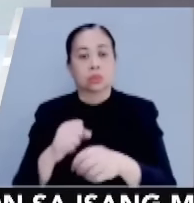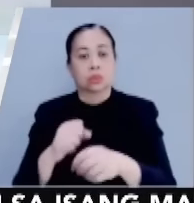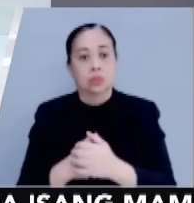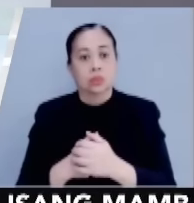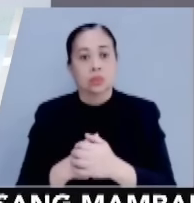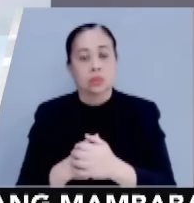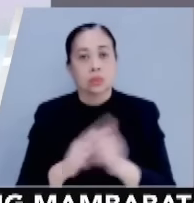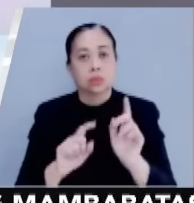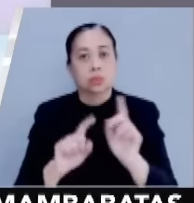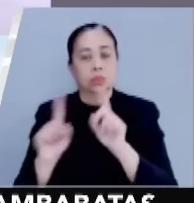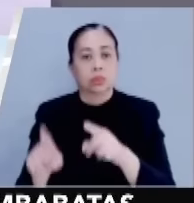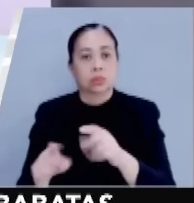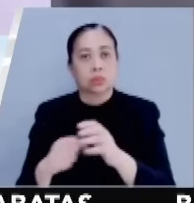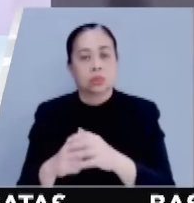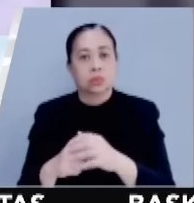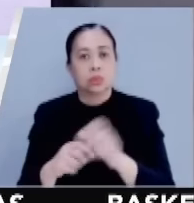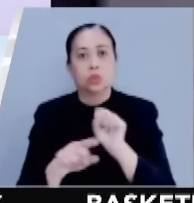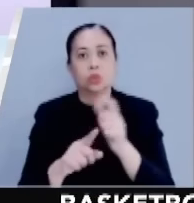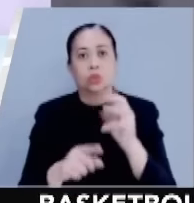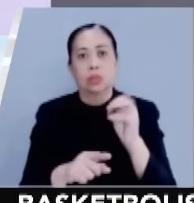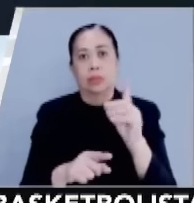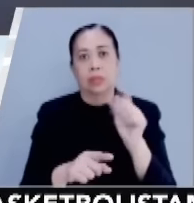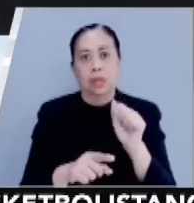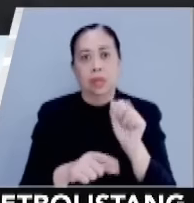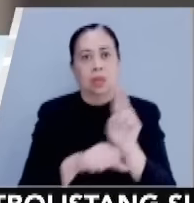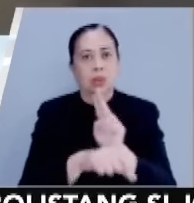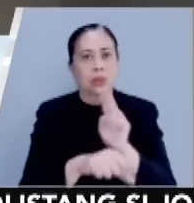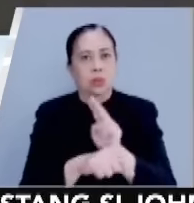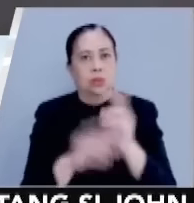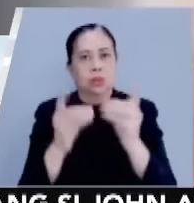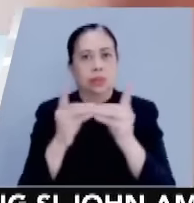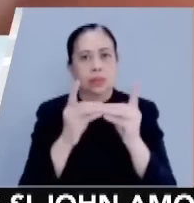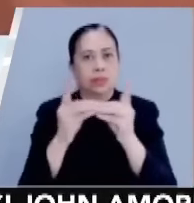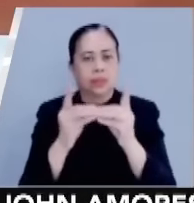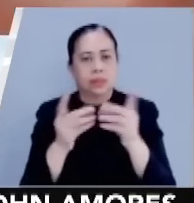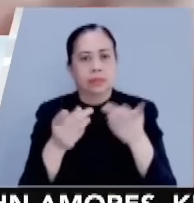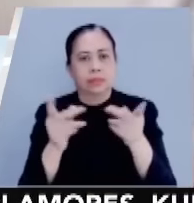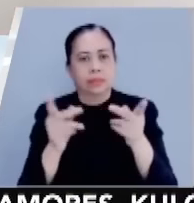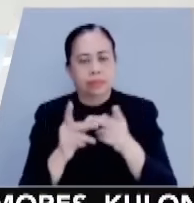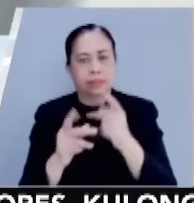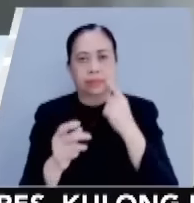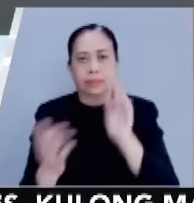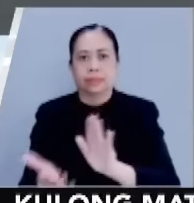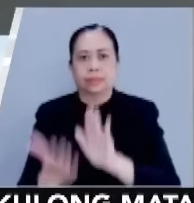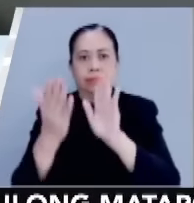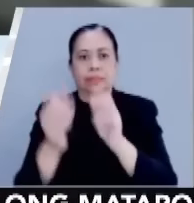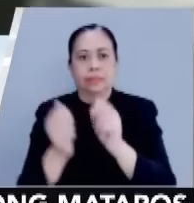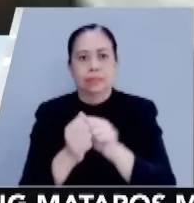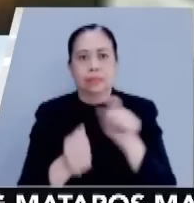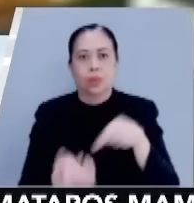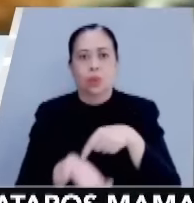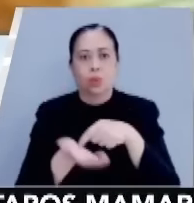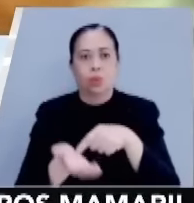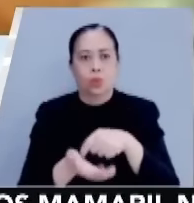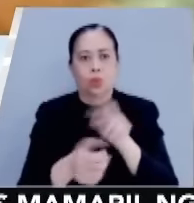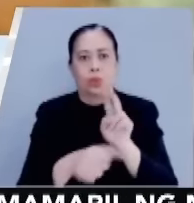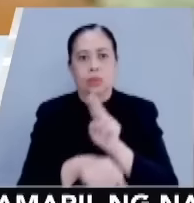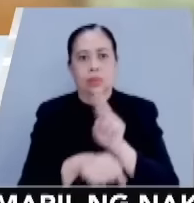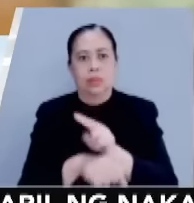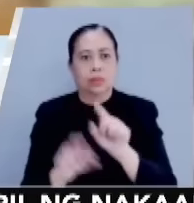sa social media, ginagamit itong mga dating sites. Nakaharap pa ng NBI ang isa sa mga model na ginagamit ng grupo